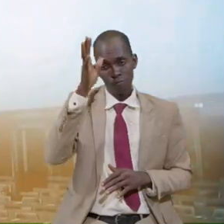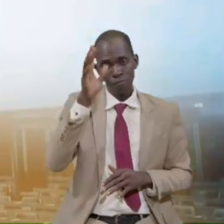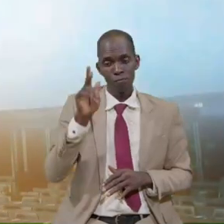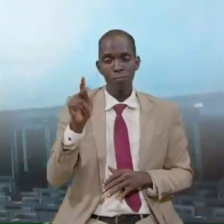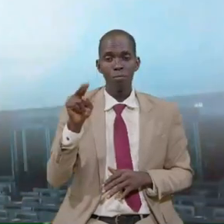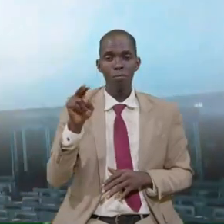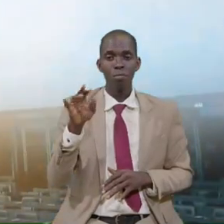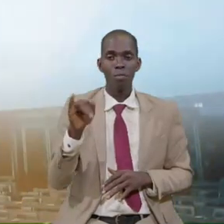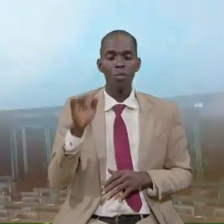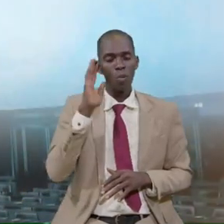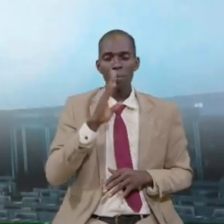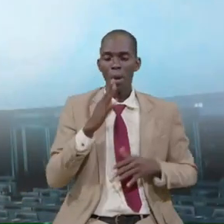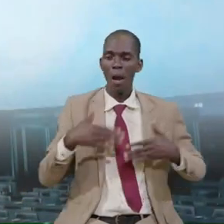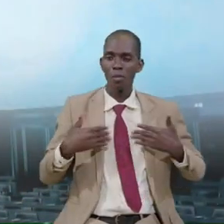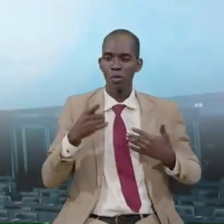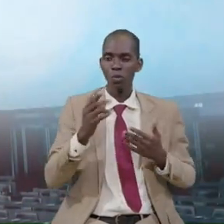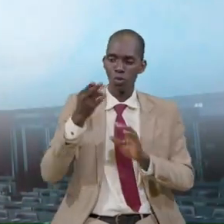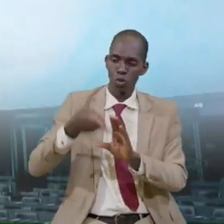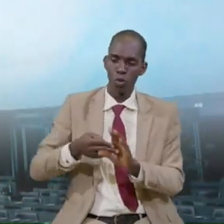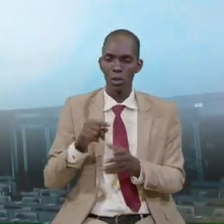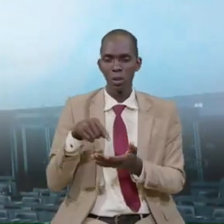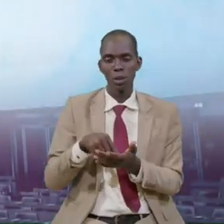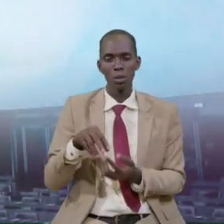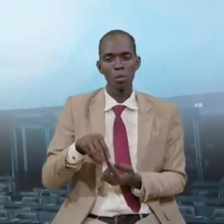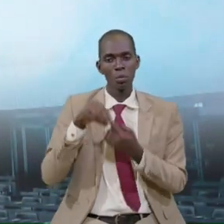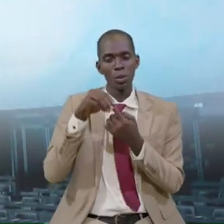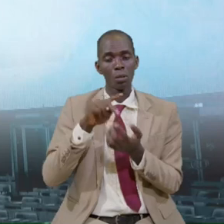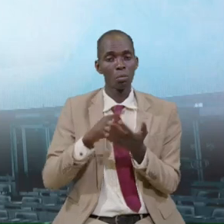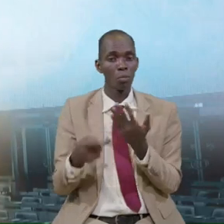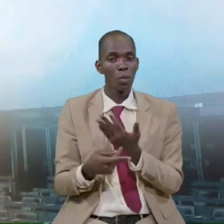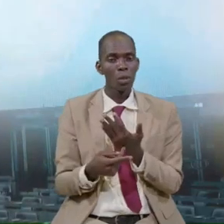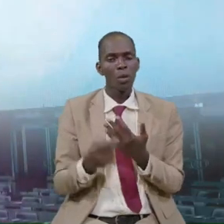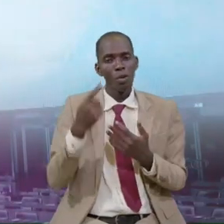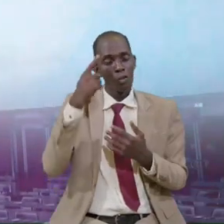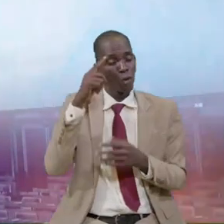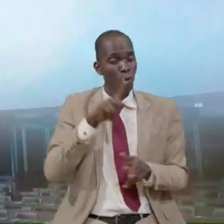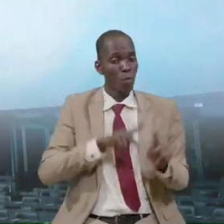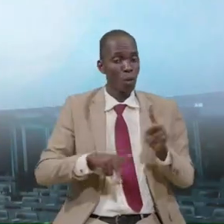le pasteur serait content de vous voir prendre part au programme.